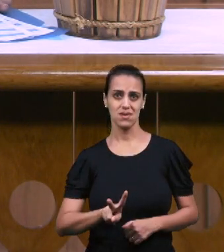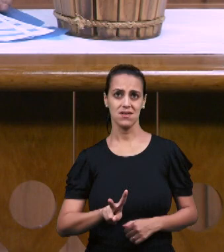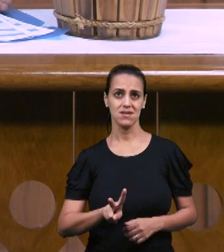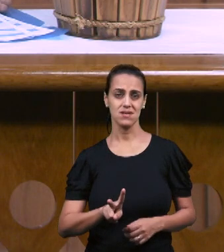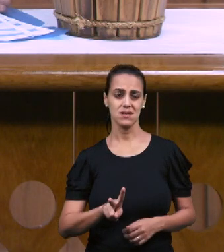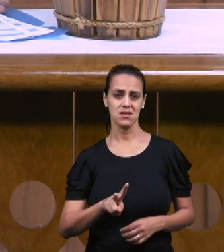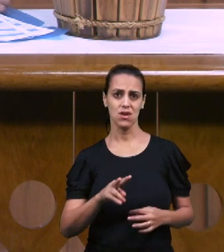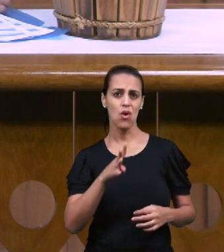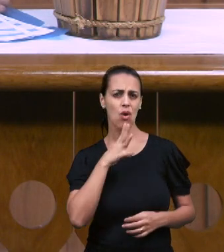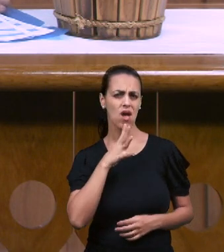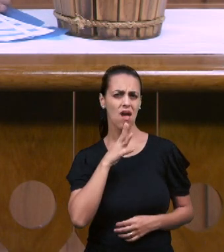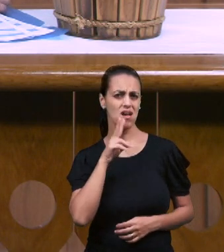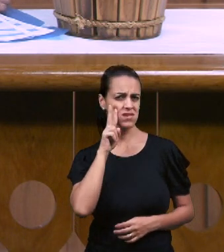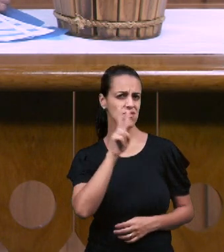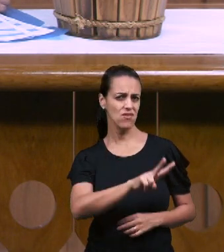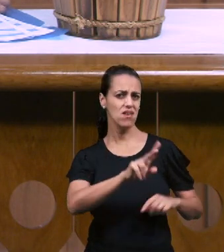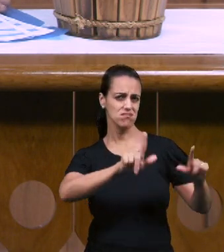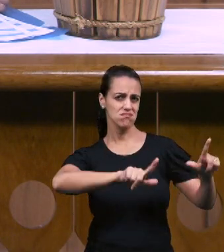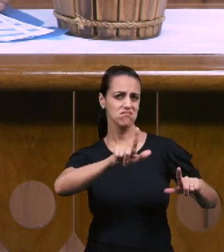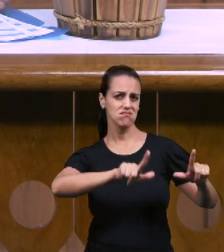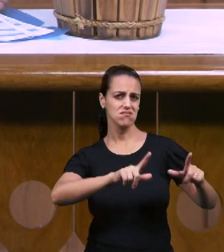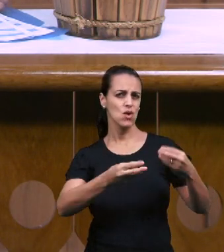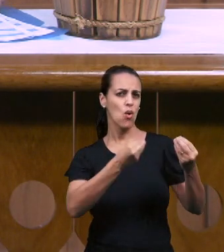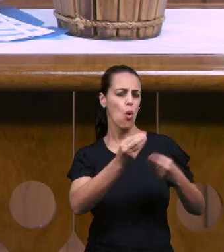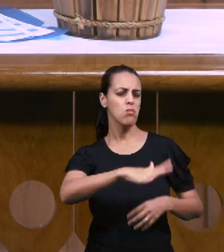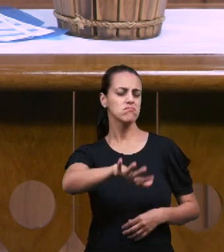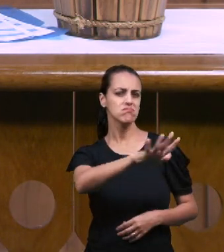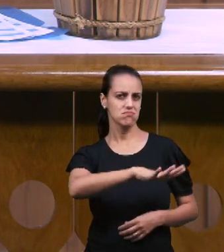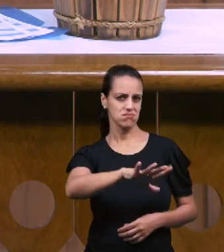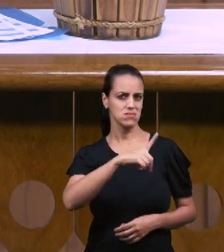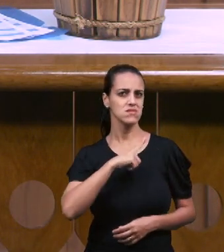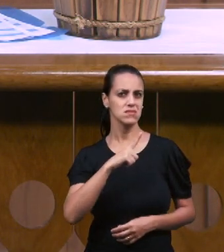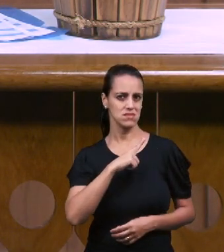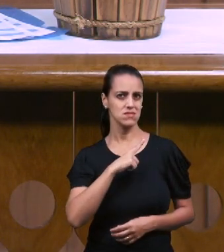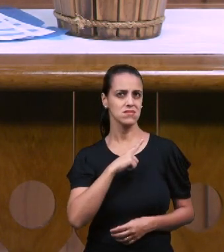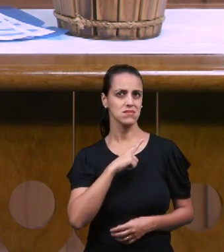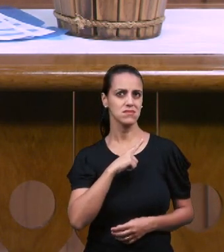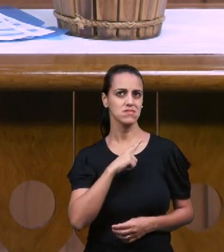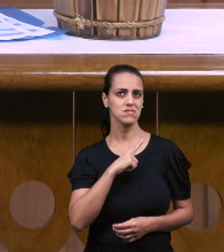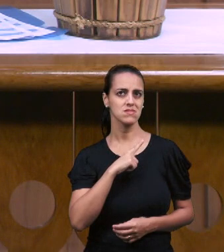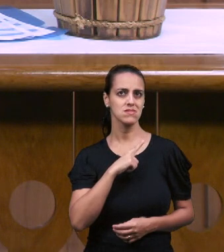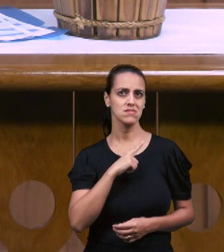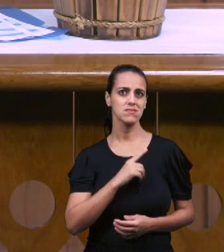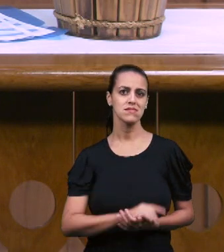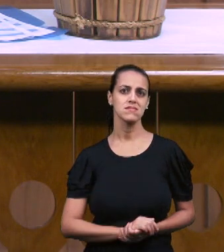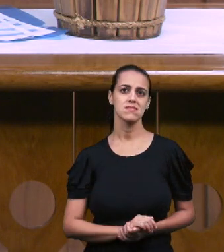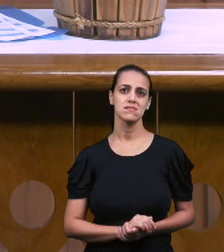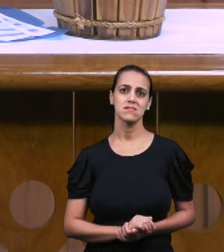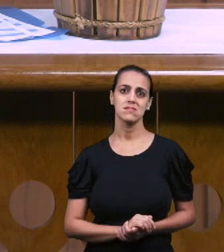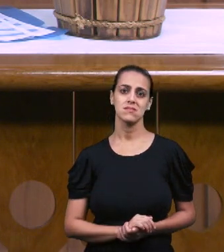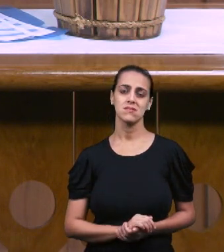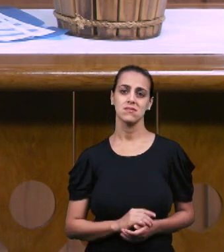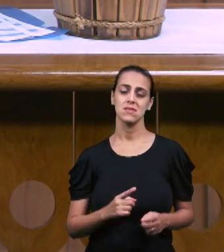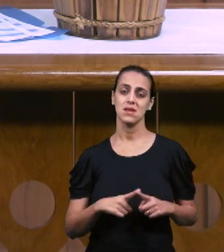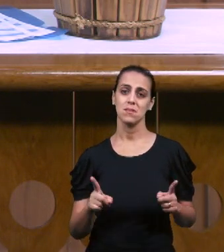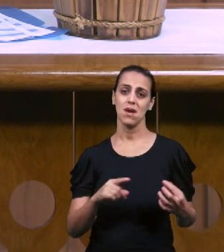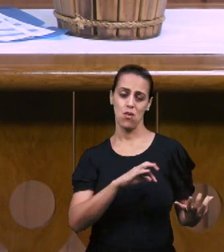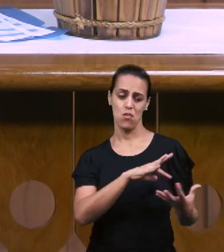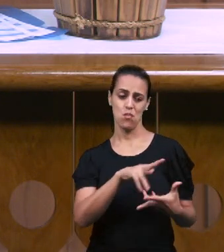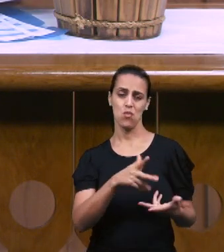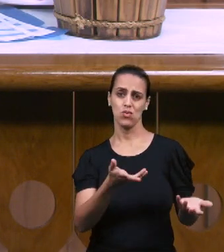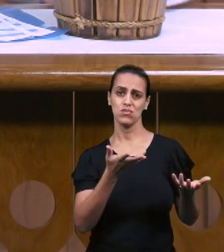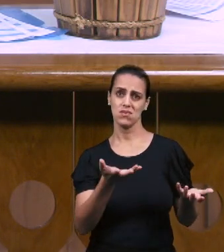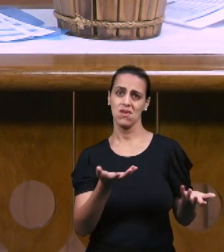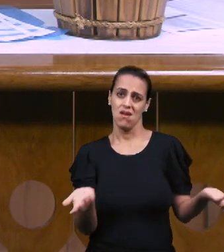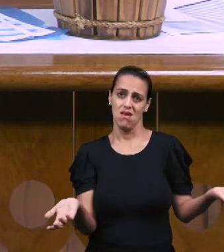connaît la situation, le peuple du Venezuela. Mais regardez, le monde il veut ça, n'est-ce